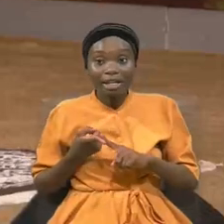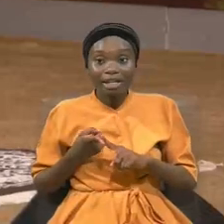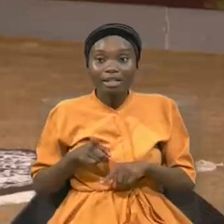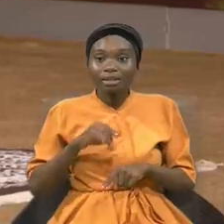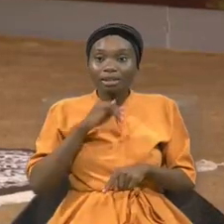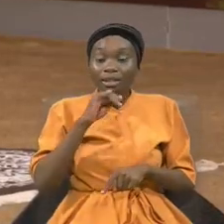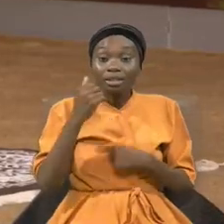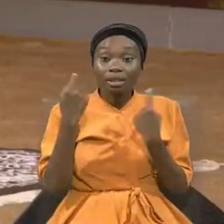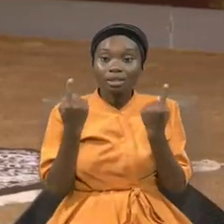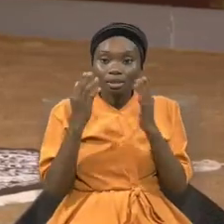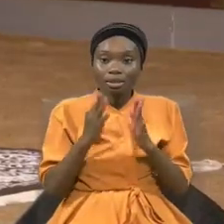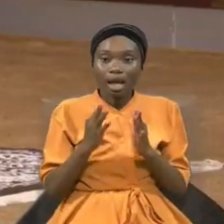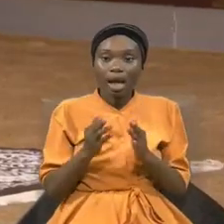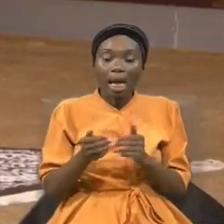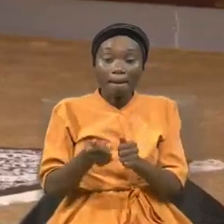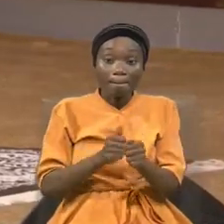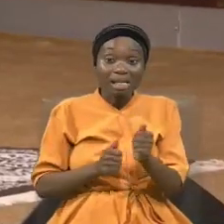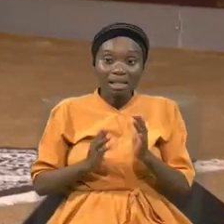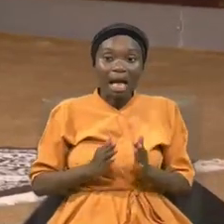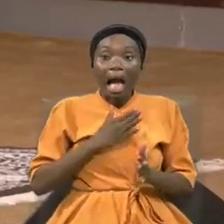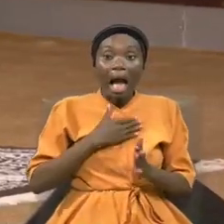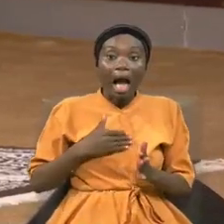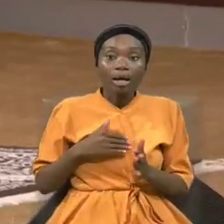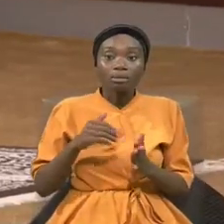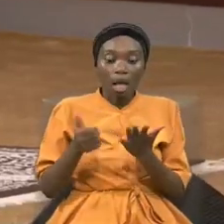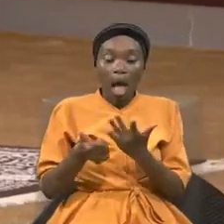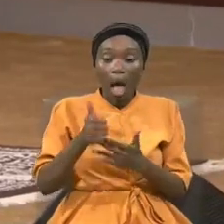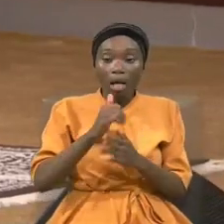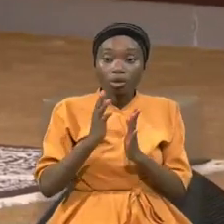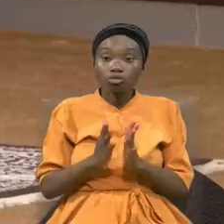sait que son ami est un pécheur, un rétrograde,